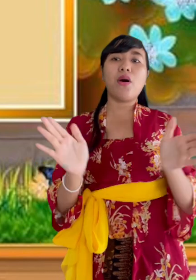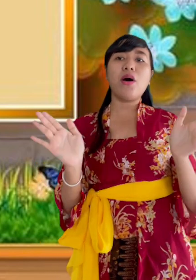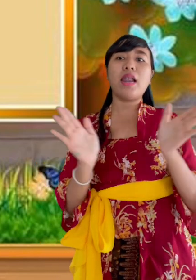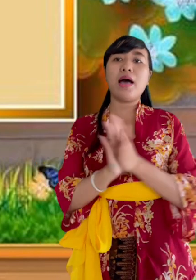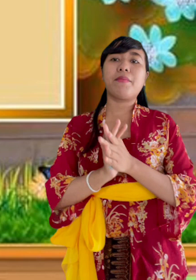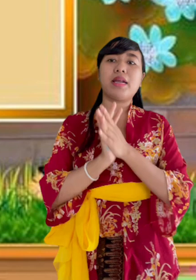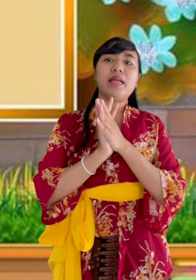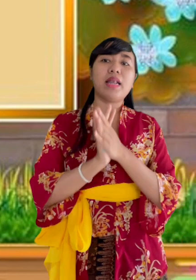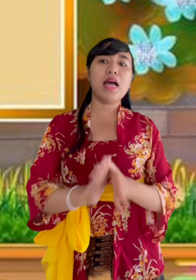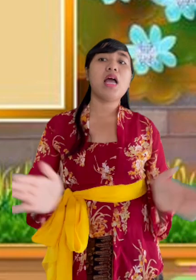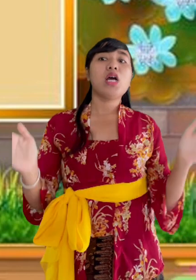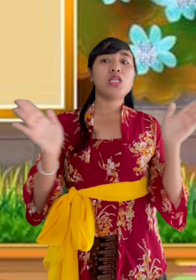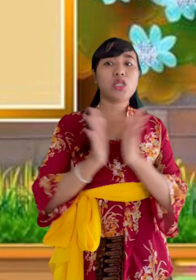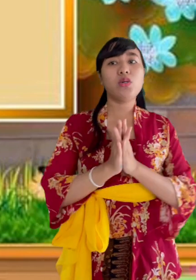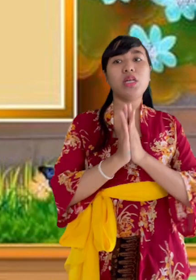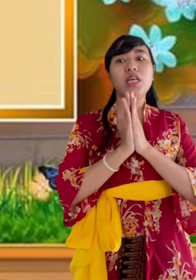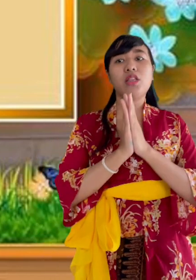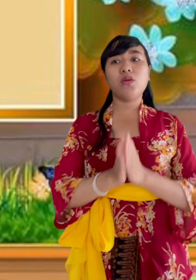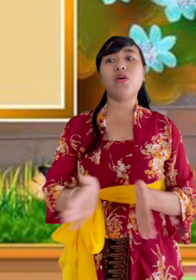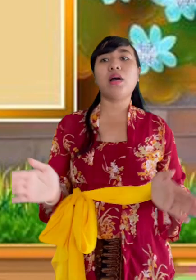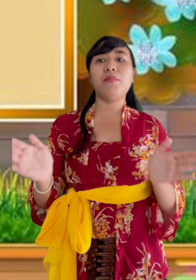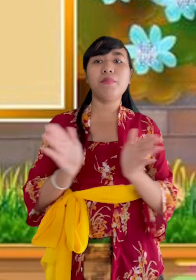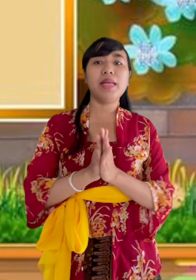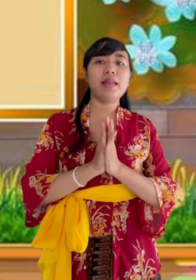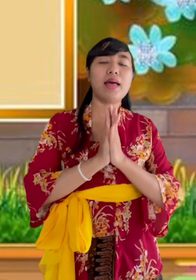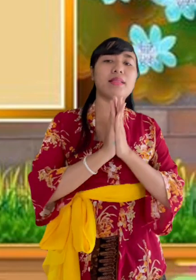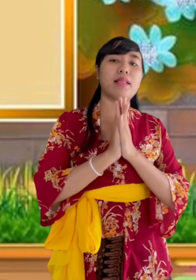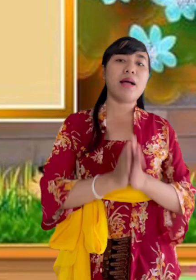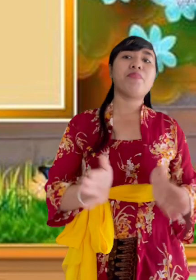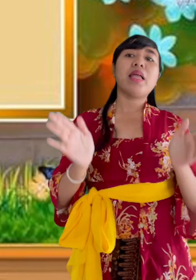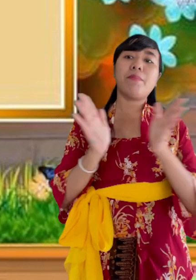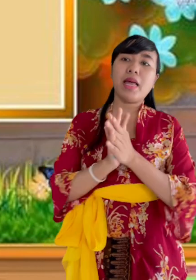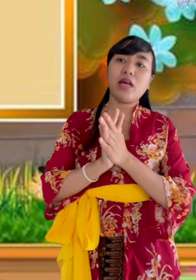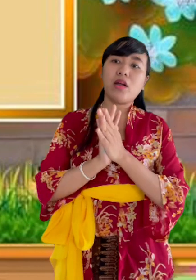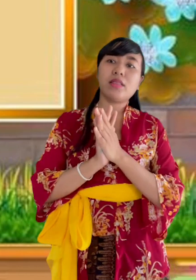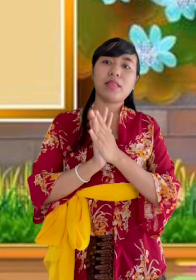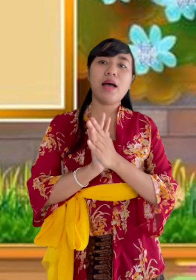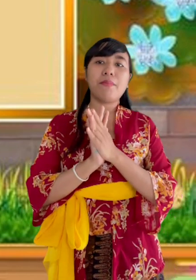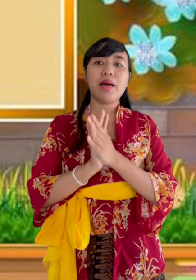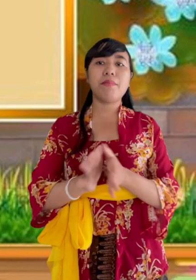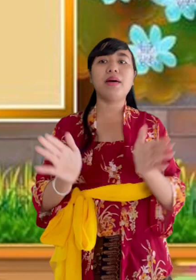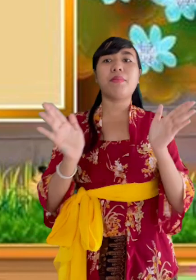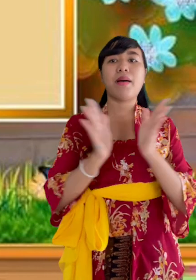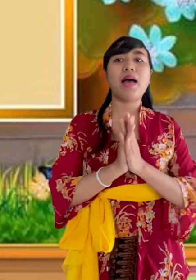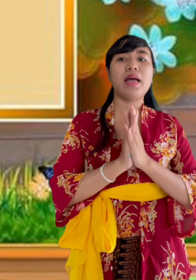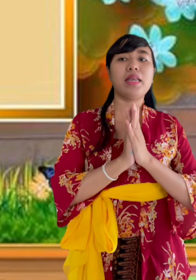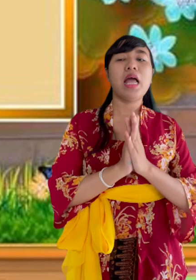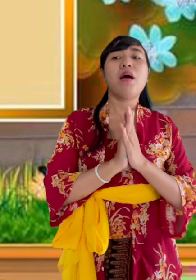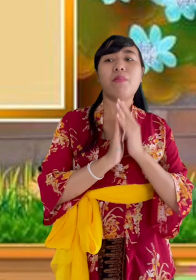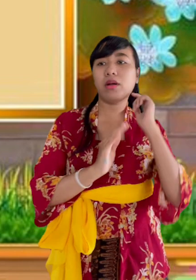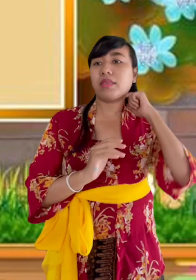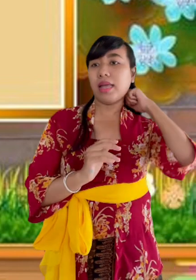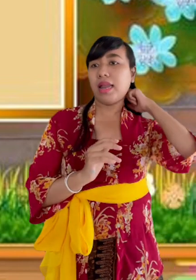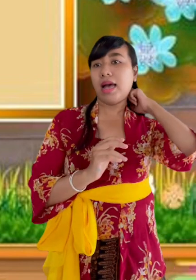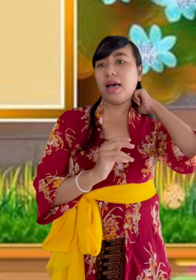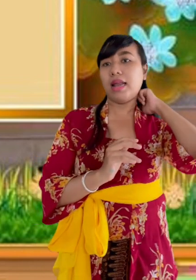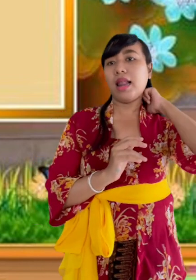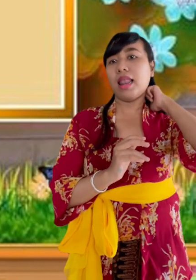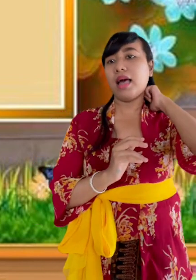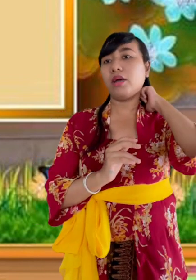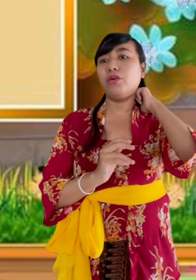pool, kolam renang, su itu kebun binatang, playground taman bermain,